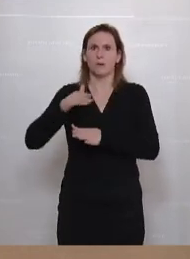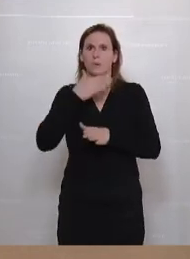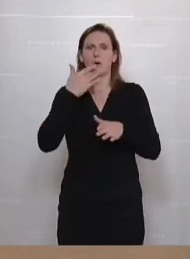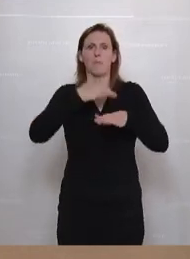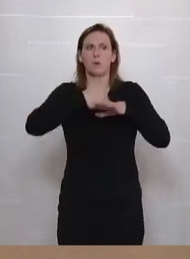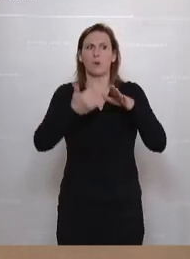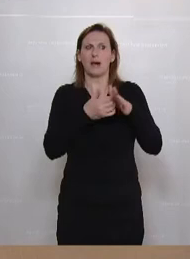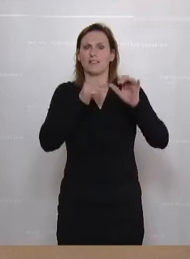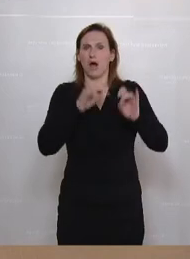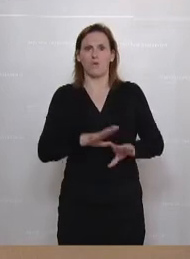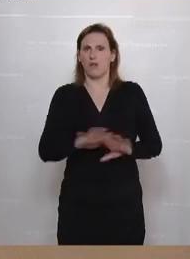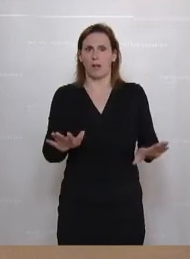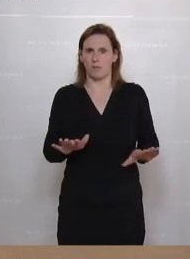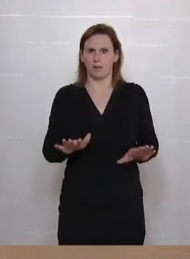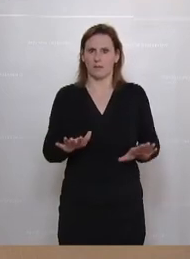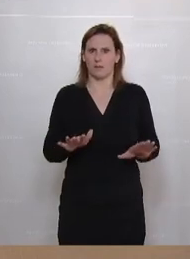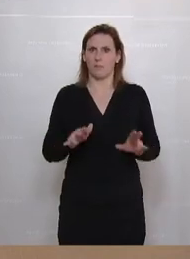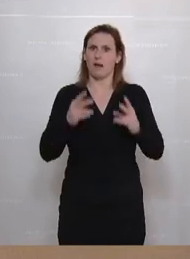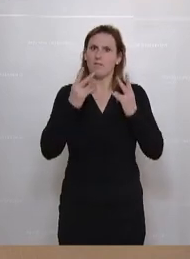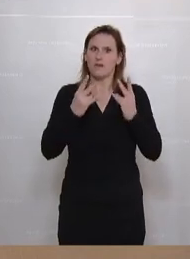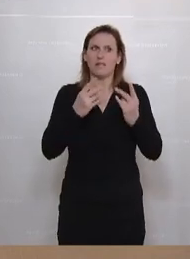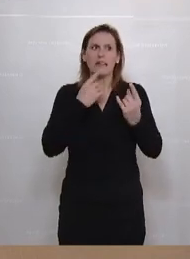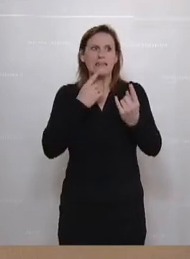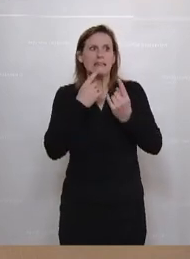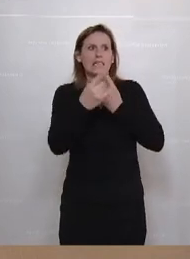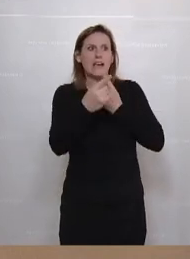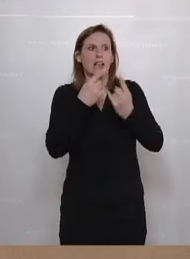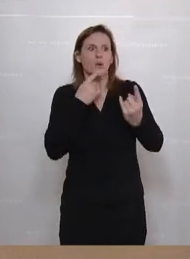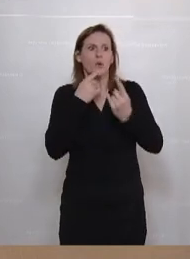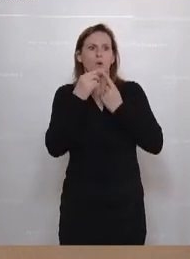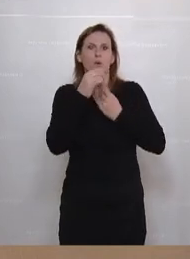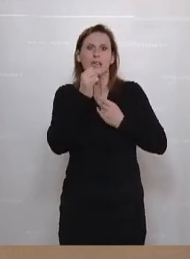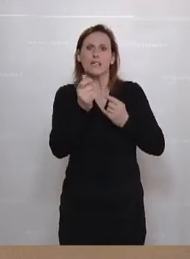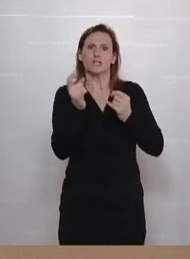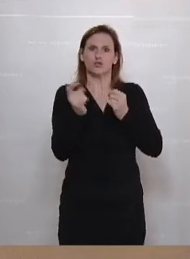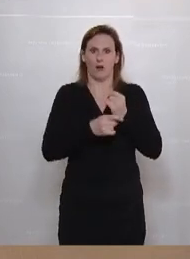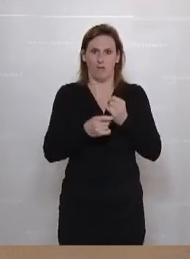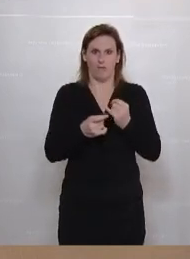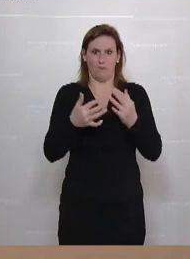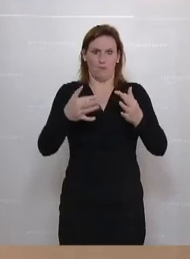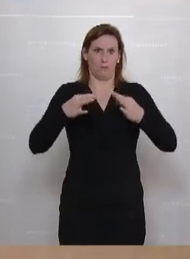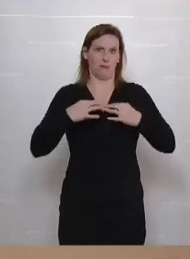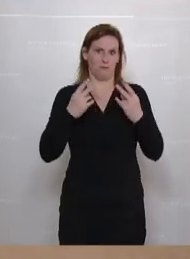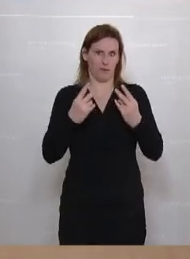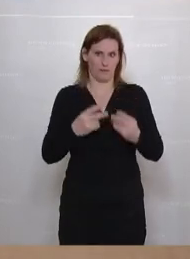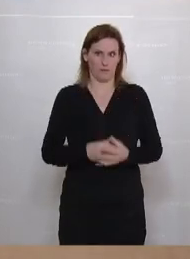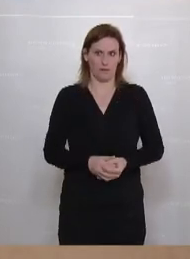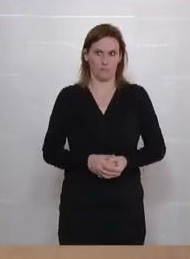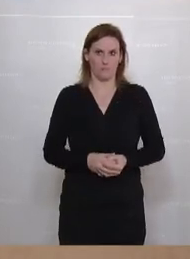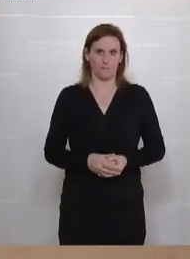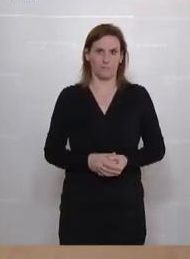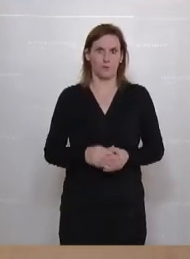stellen. Der springende Punkt ist Dialog und nicht extraterritoriale Sanktionen. Zusatzfrage stellt der Abgeordnete